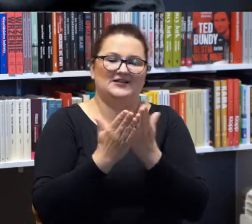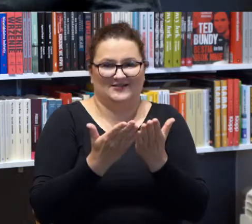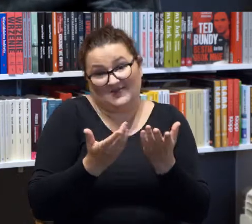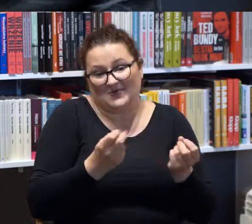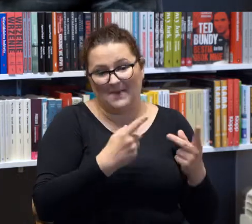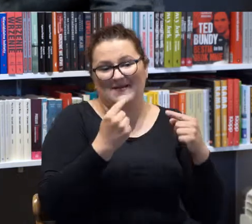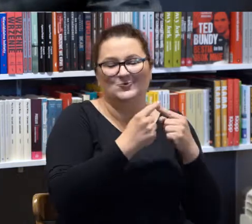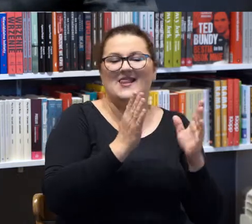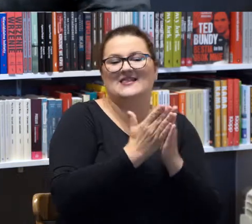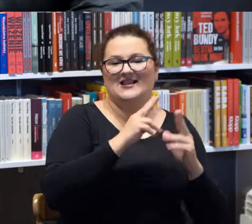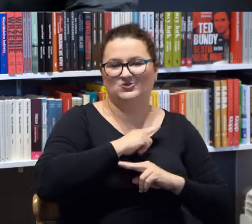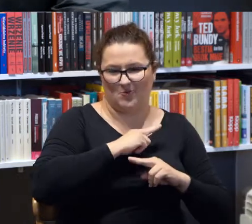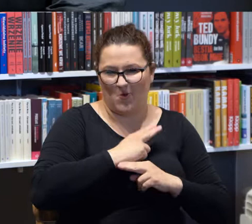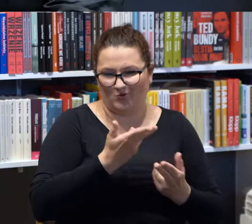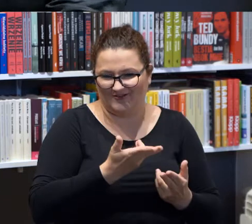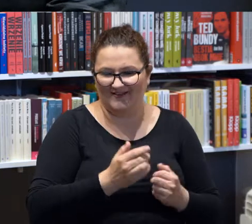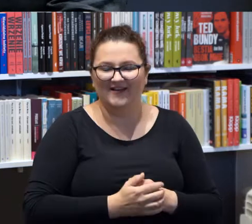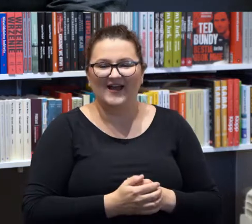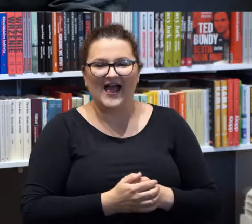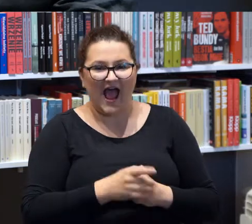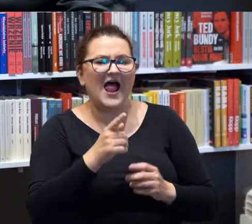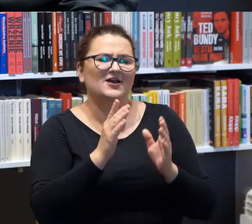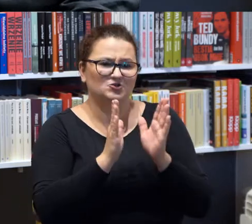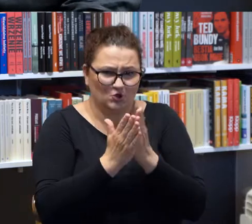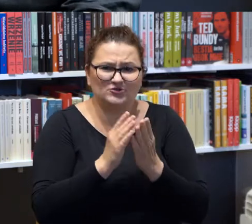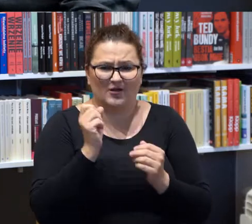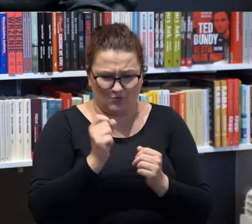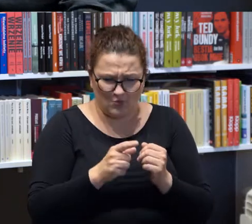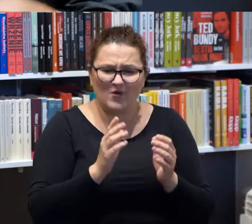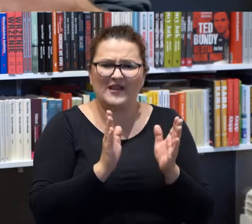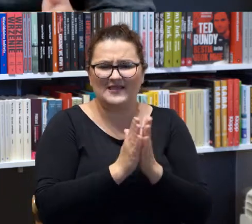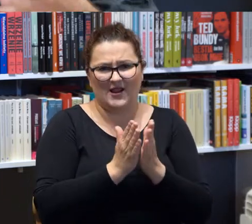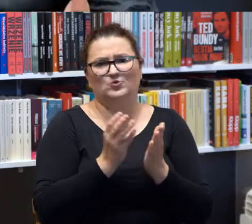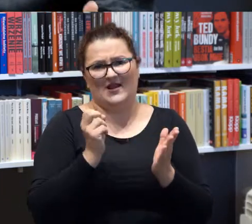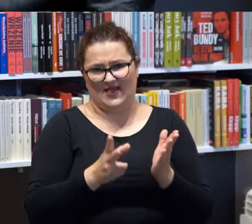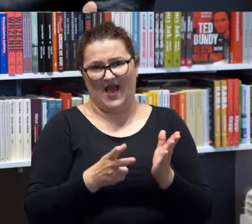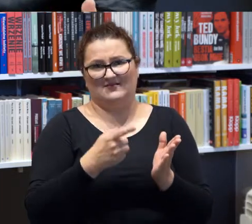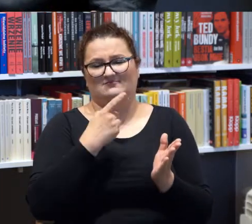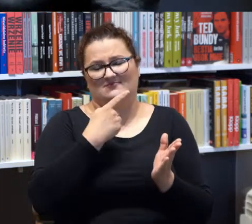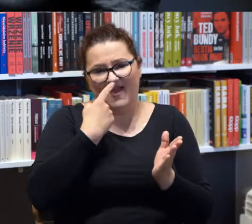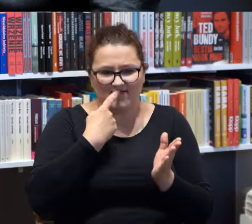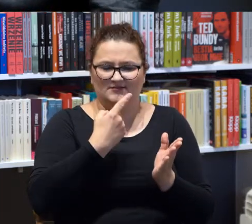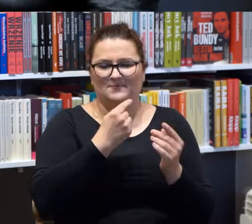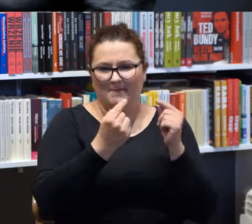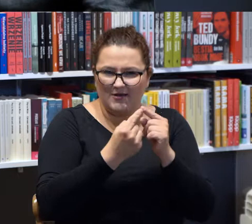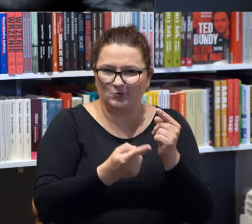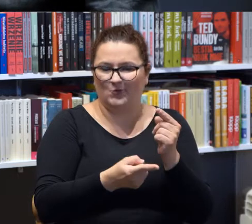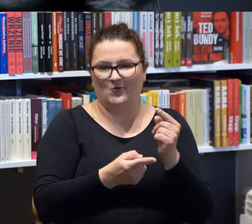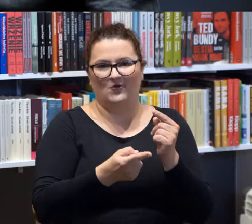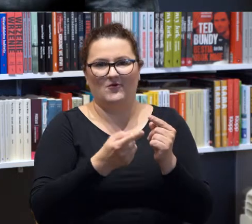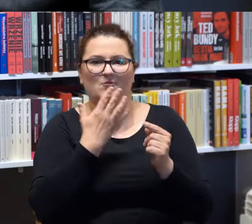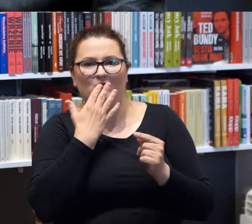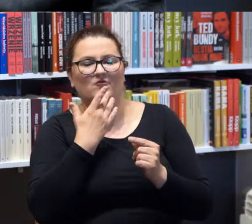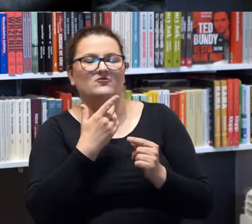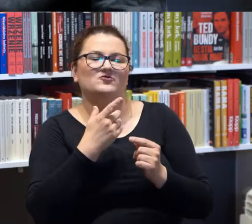support. Nie, bo ta książka oczywiście to jest literatura, nie? Bo ten język, no, cały czas o tym mówisz, on nie jest tutaj